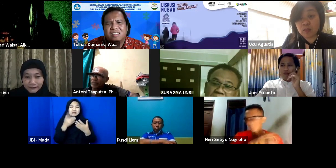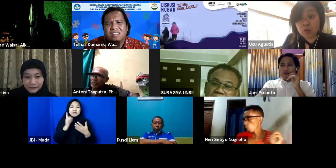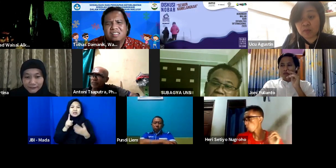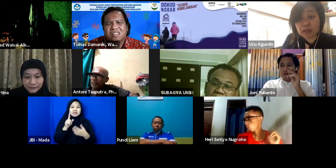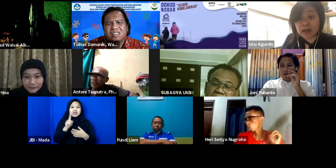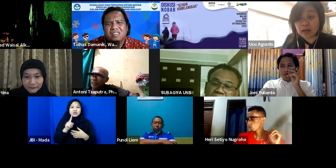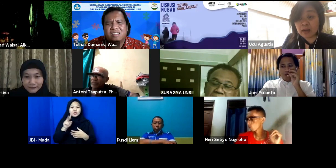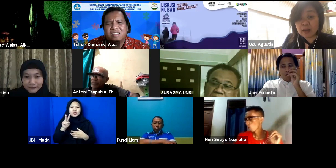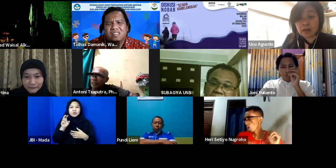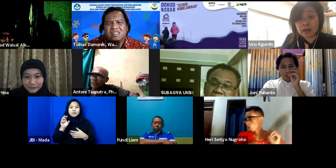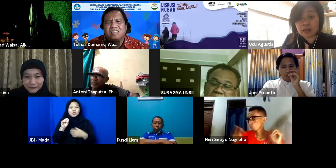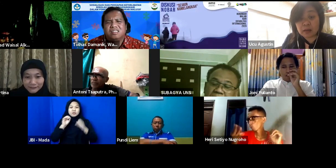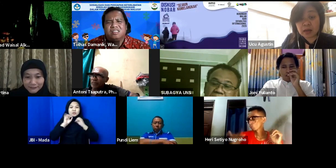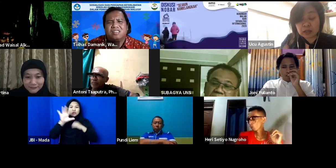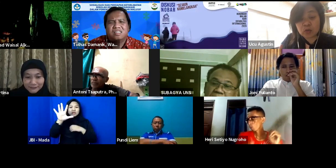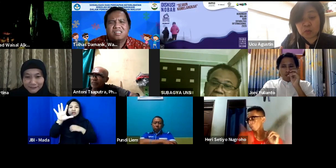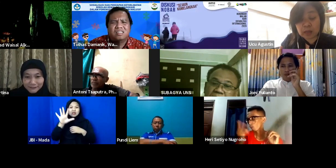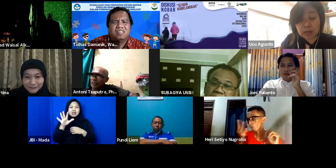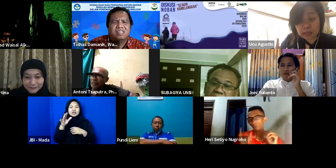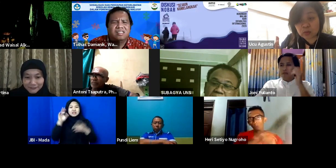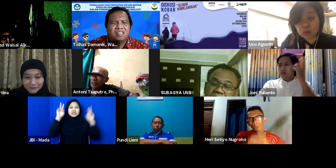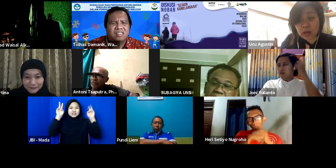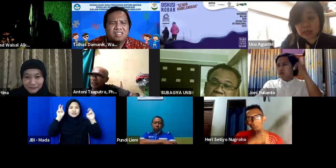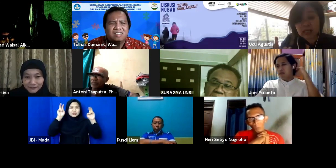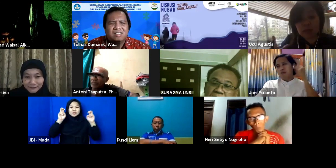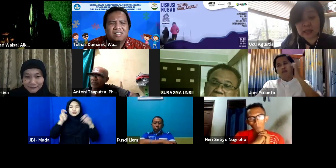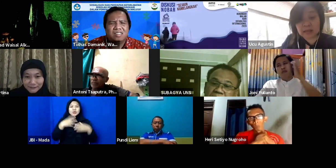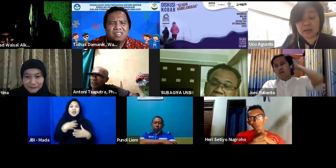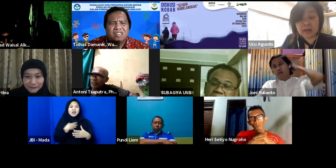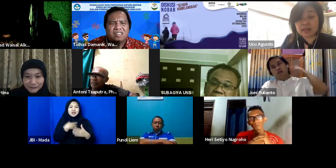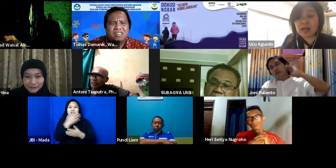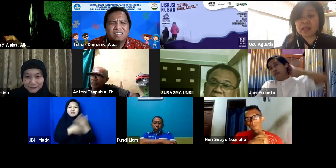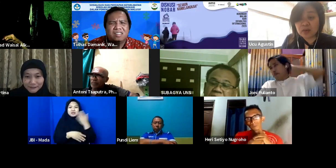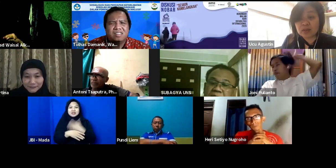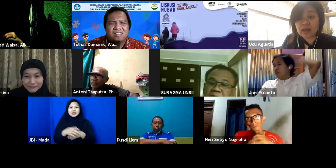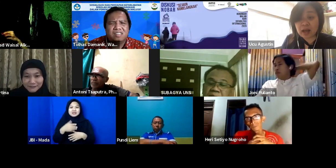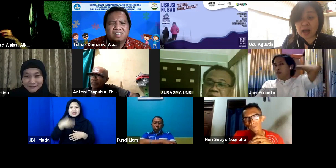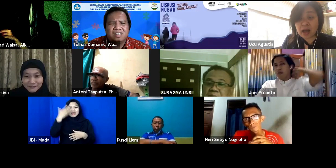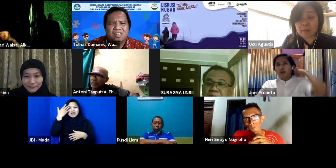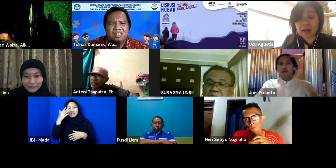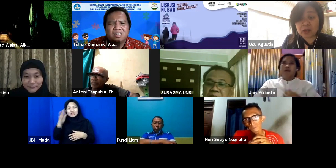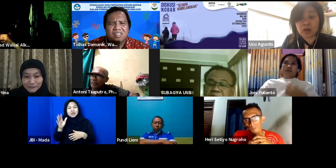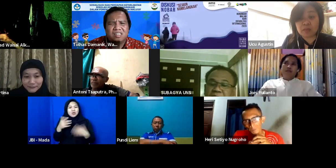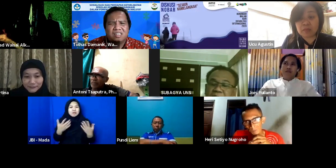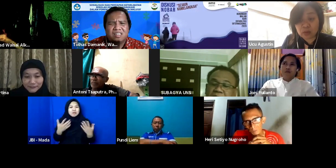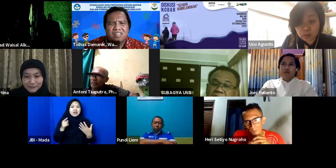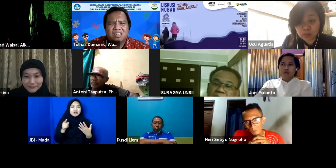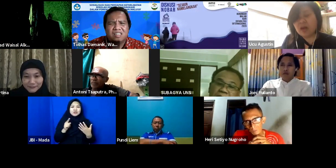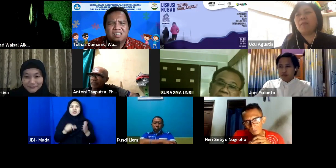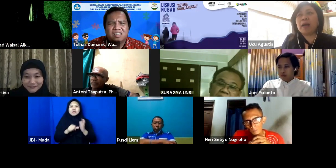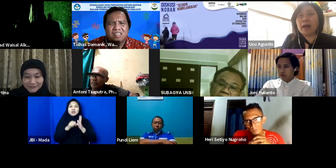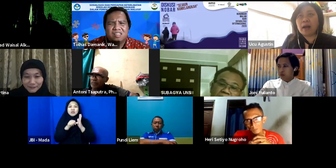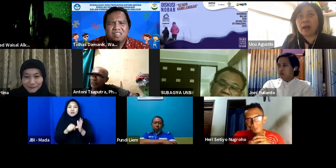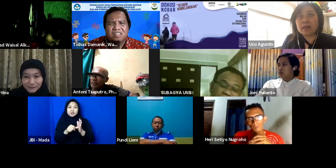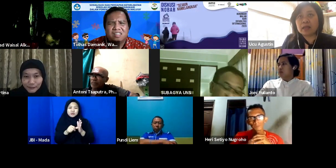120 pemutaran TKI supil isu hak disabilitas saya enggak tahu si Aa Apakah itu akan membantu